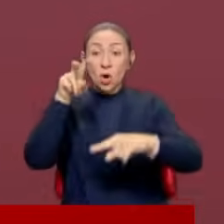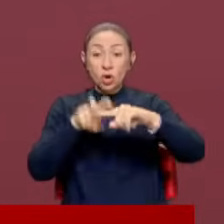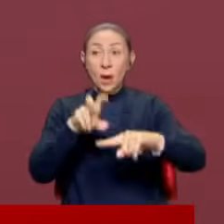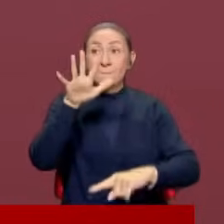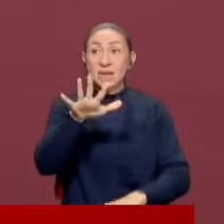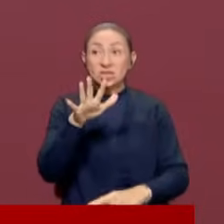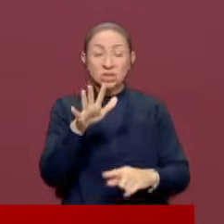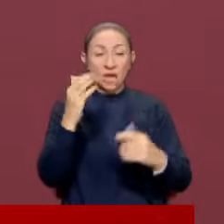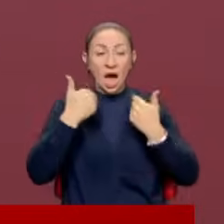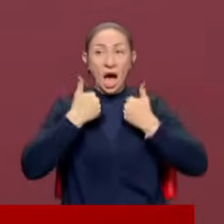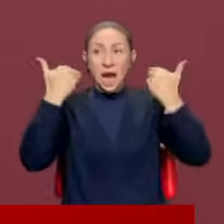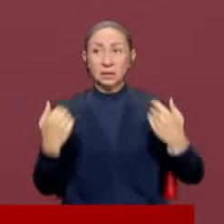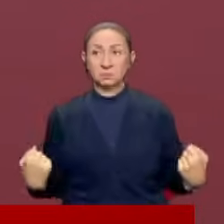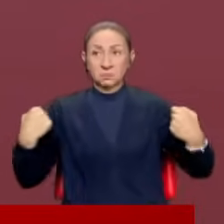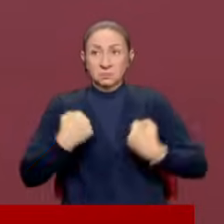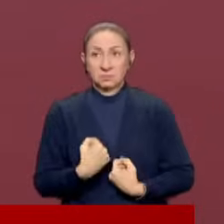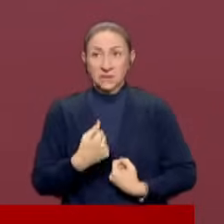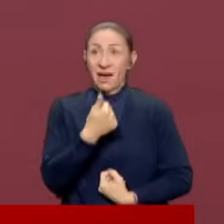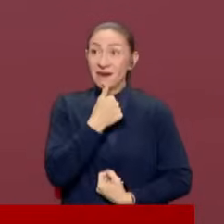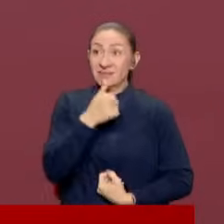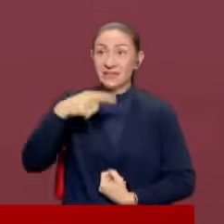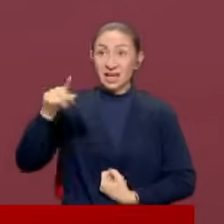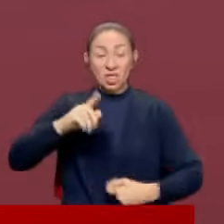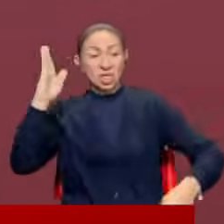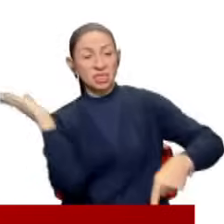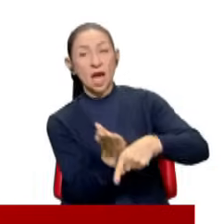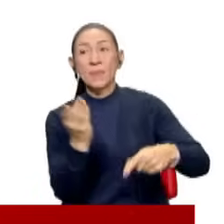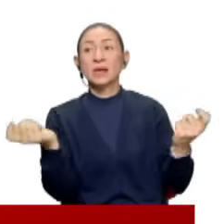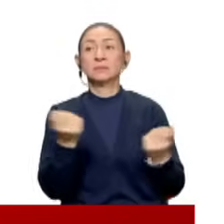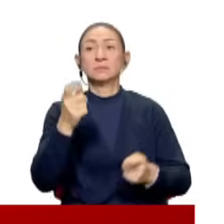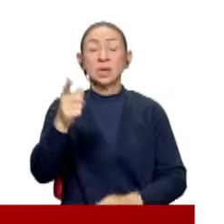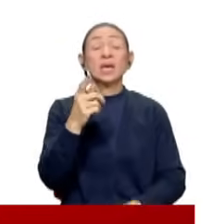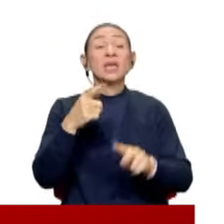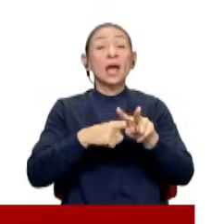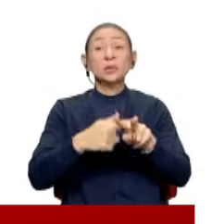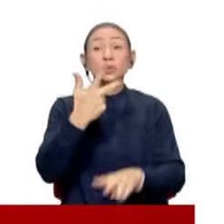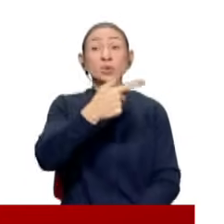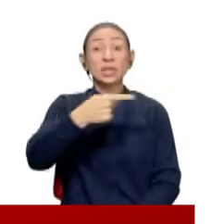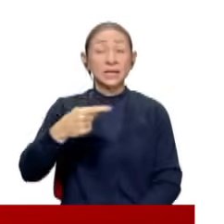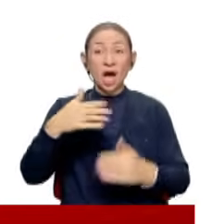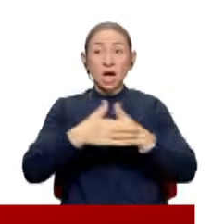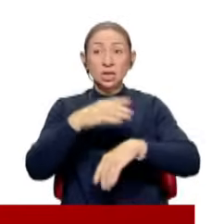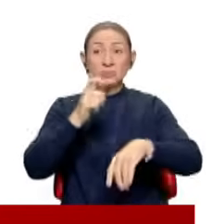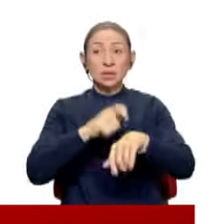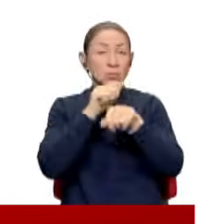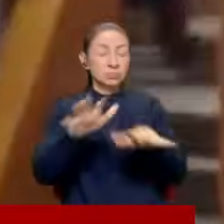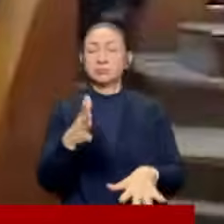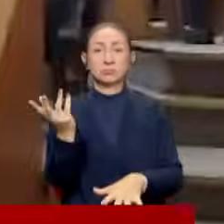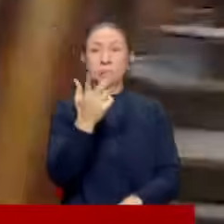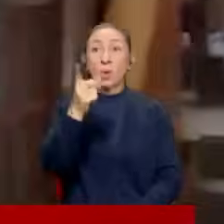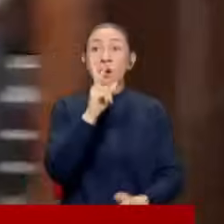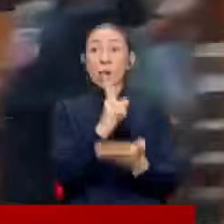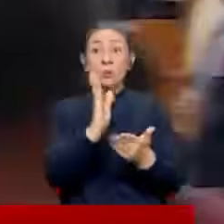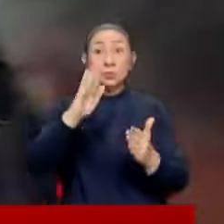5 tane üstüne hakim cübbesi giymiş erkek darbeye teşebbüs ediyor Yargıtay 3 dairesinin kararı akşam saatlerinde geldi o